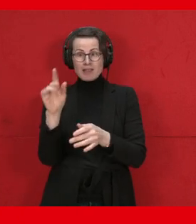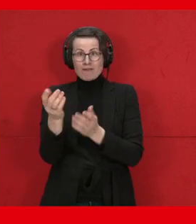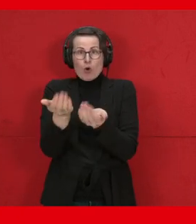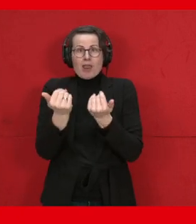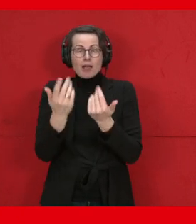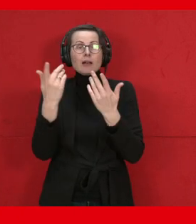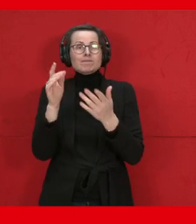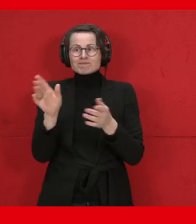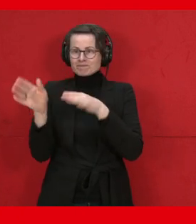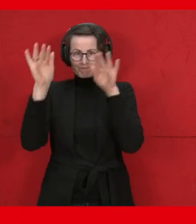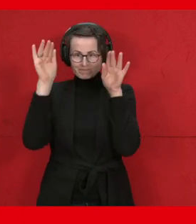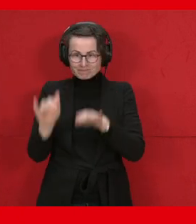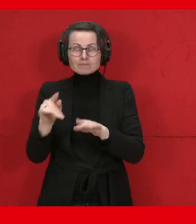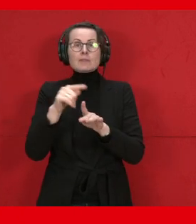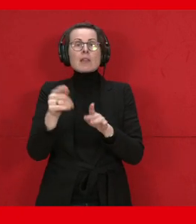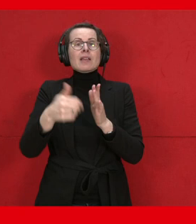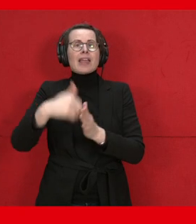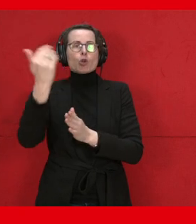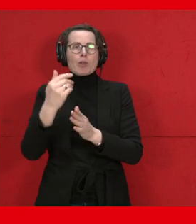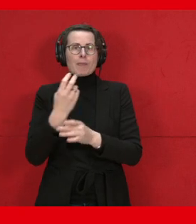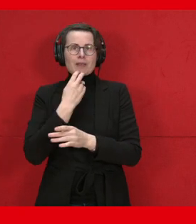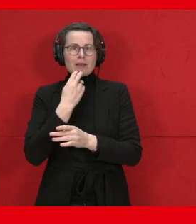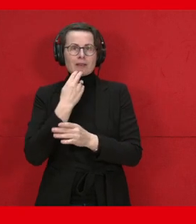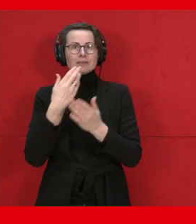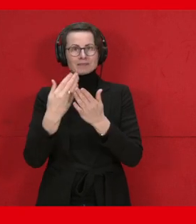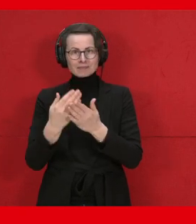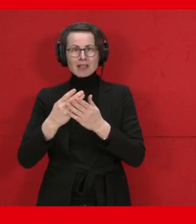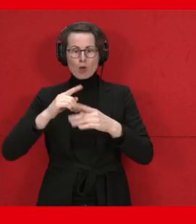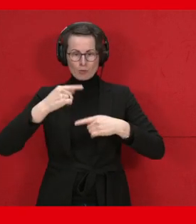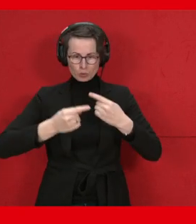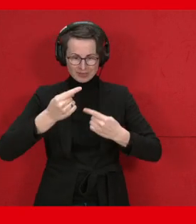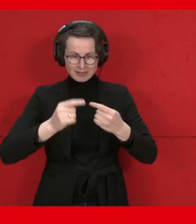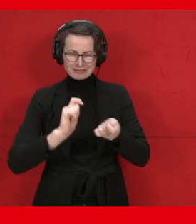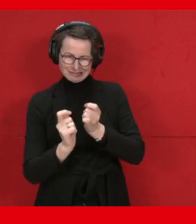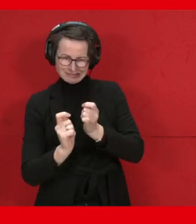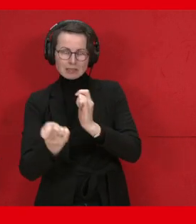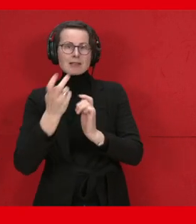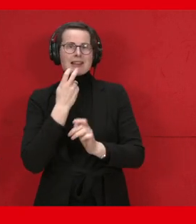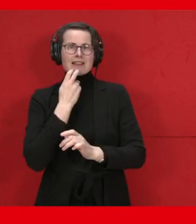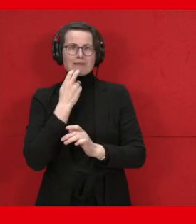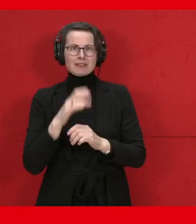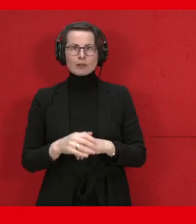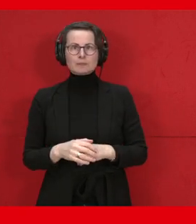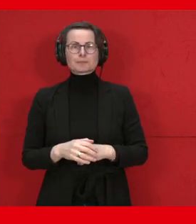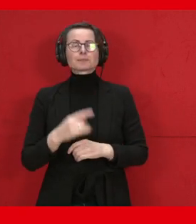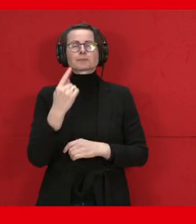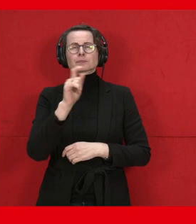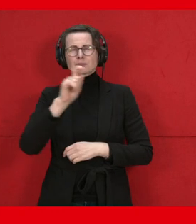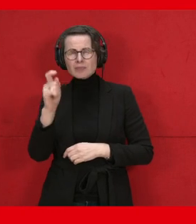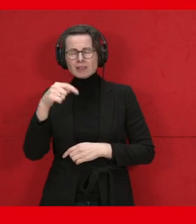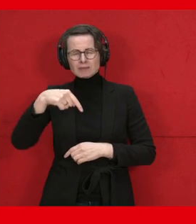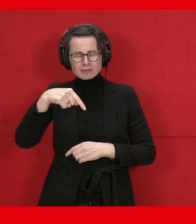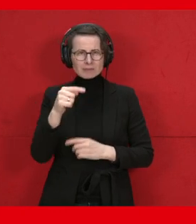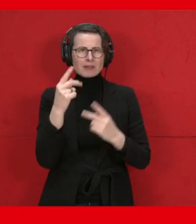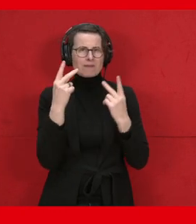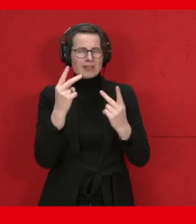erneuerbaren Energien. Das heißt, es geht also in der Breite um Elektrifizierung von Prozessen. Ein Thema ist ultimativ wichtig,